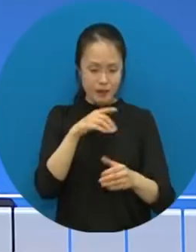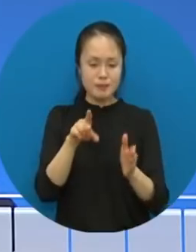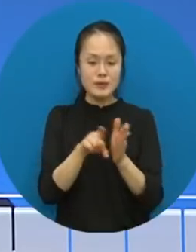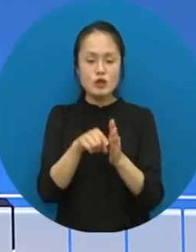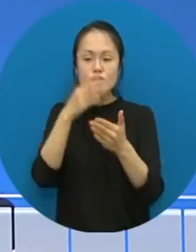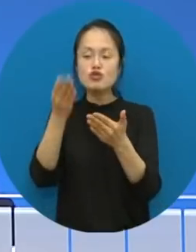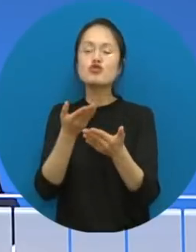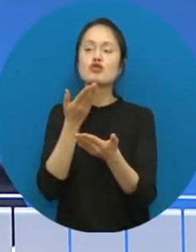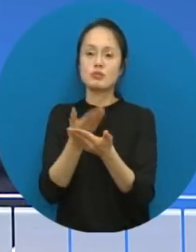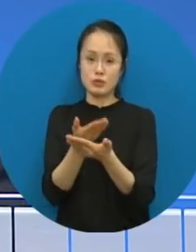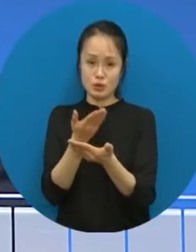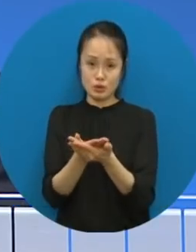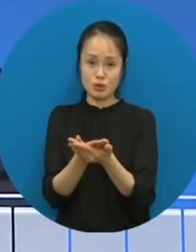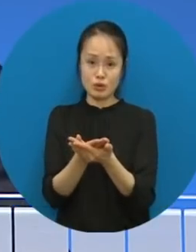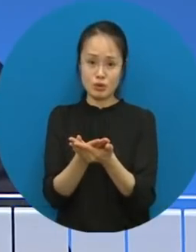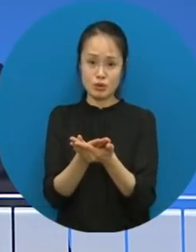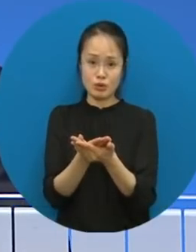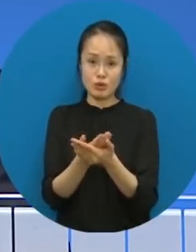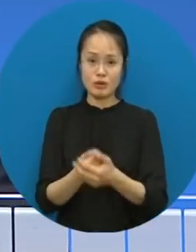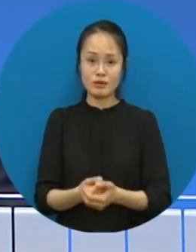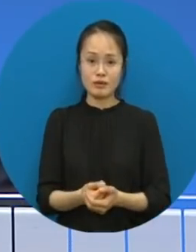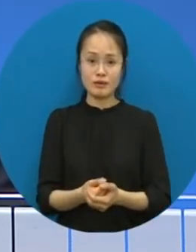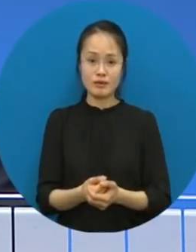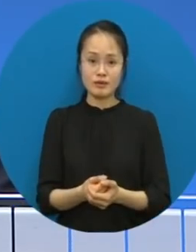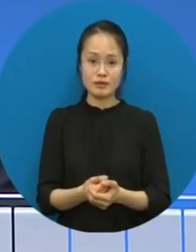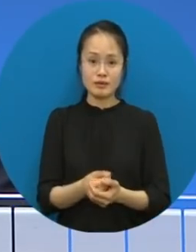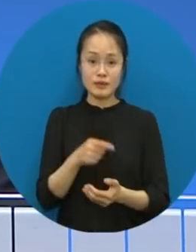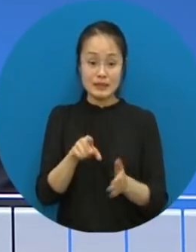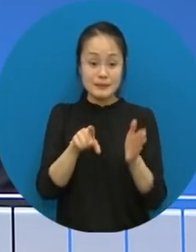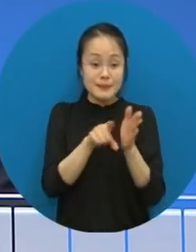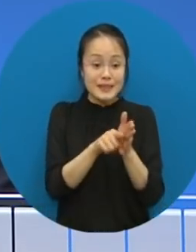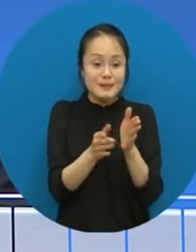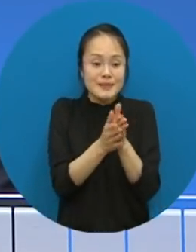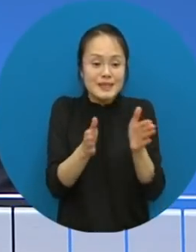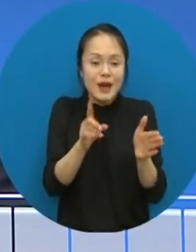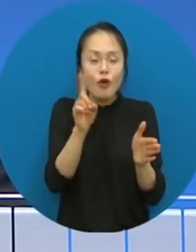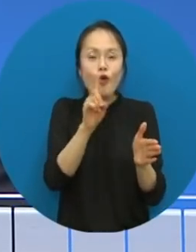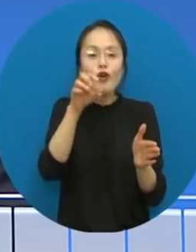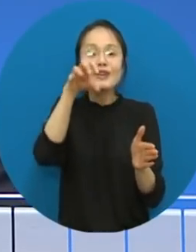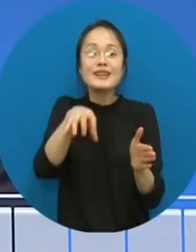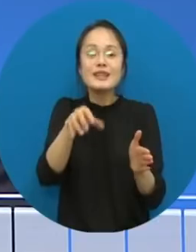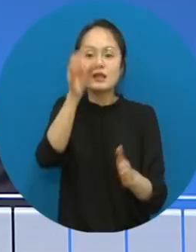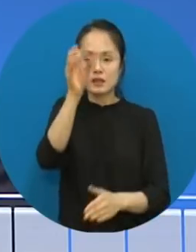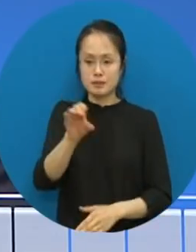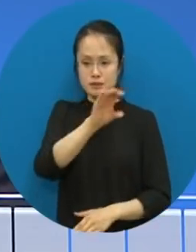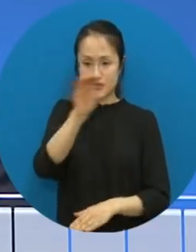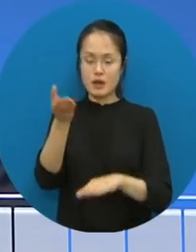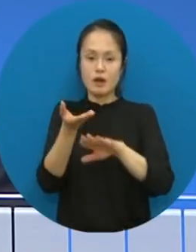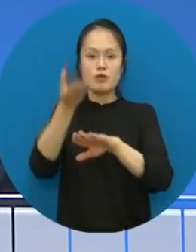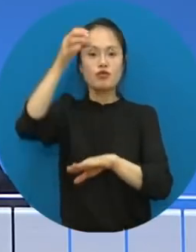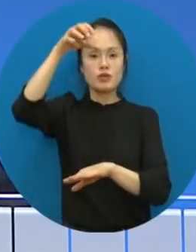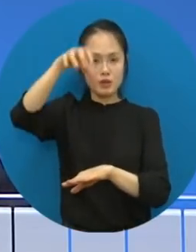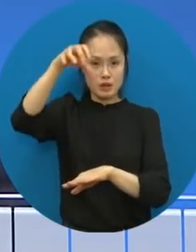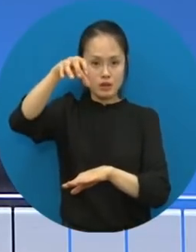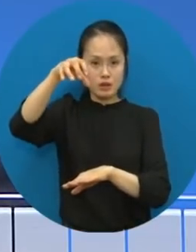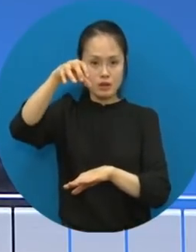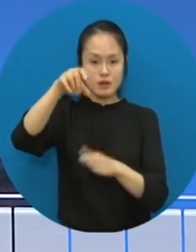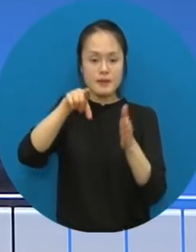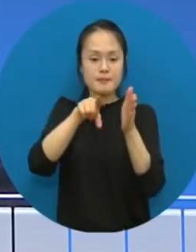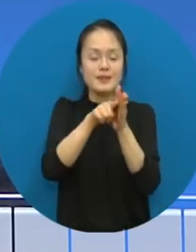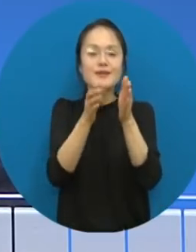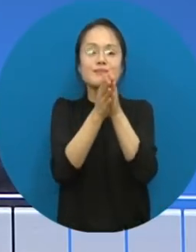그래서 그 믿음의 시작이 십자가 위여셔야만 합니다. 십자가 위, 십자가 밑에서는 안